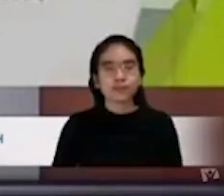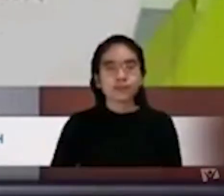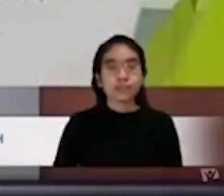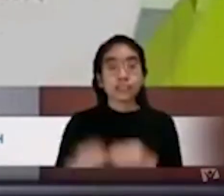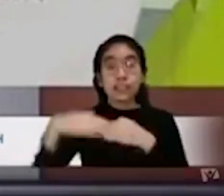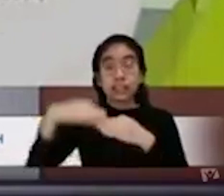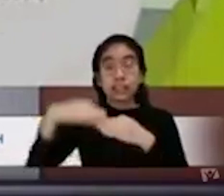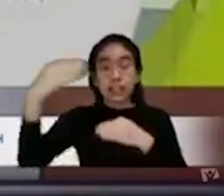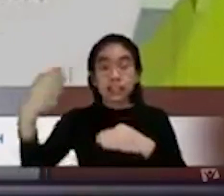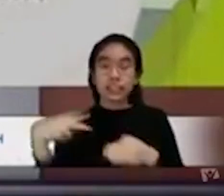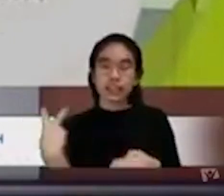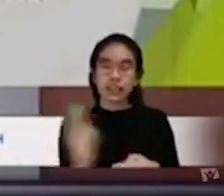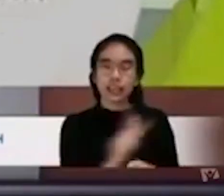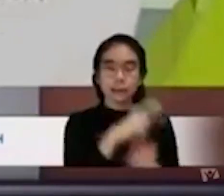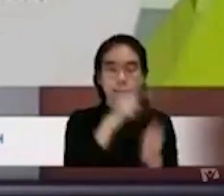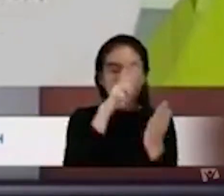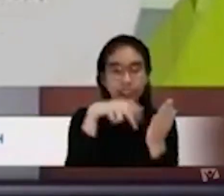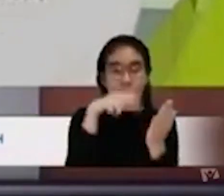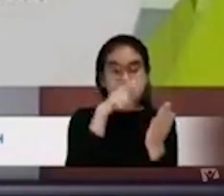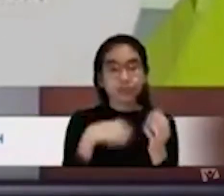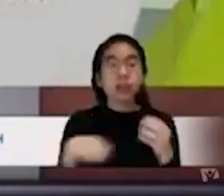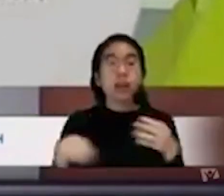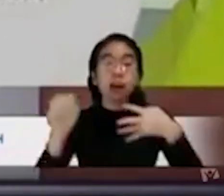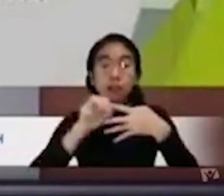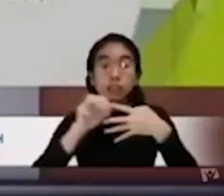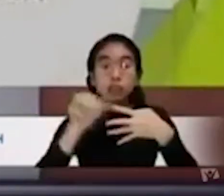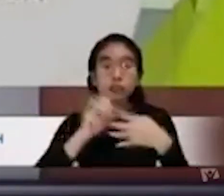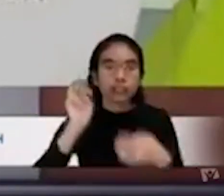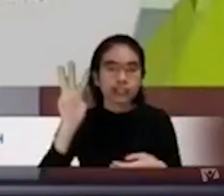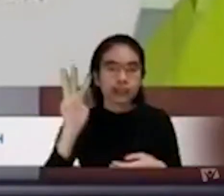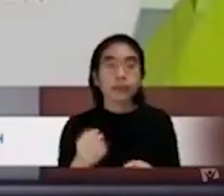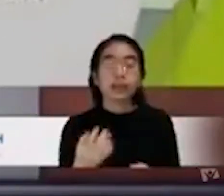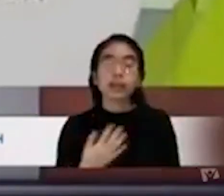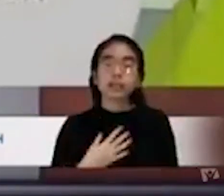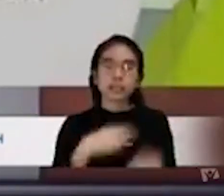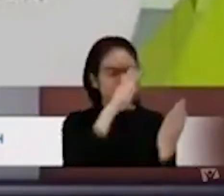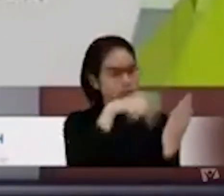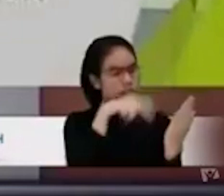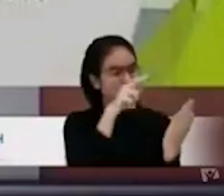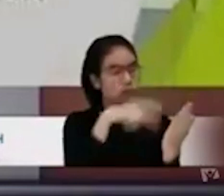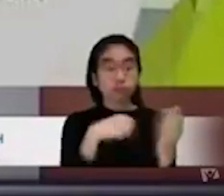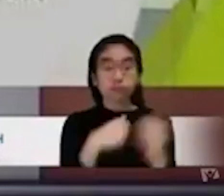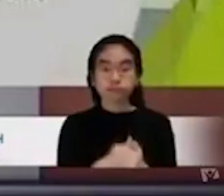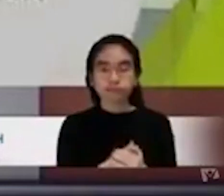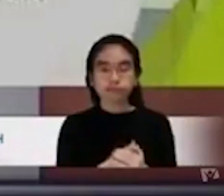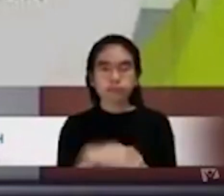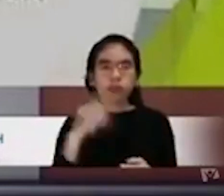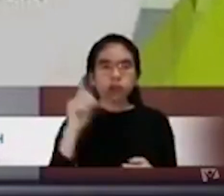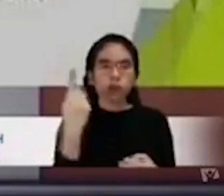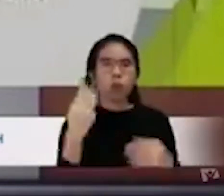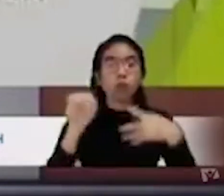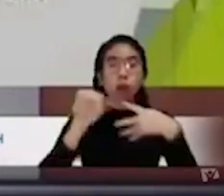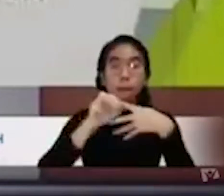ke-8. Saya akan bacakan secara cepat. Mulai dari Matius 8. Di sini ada satu peristiwa.